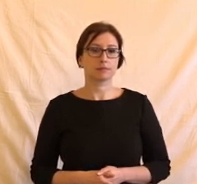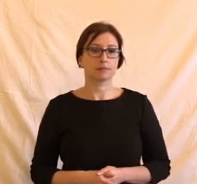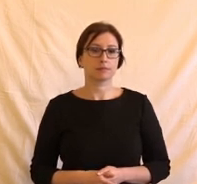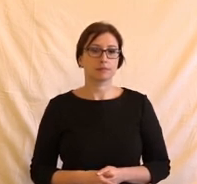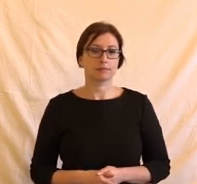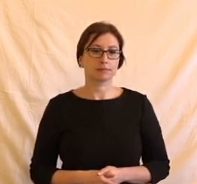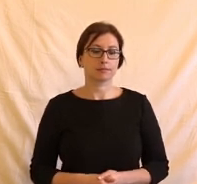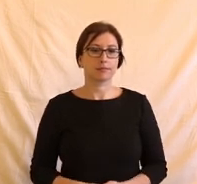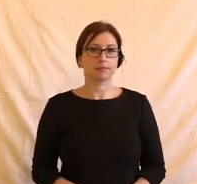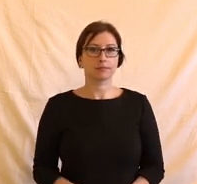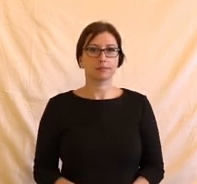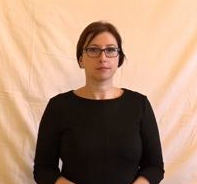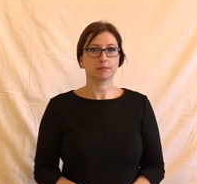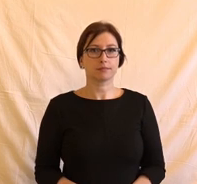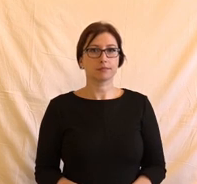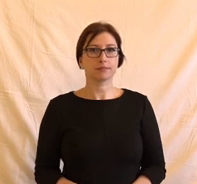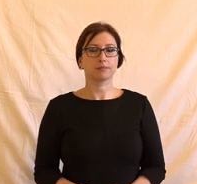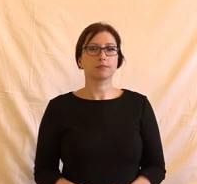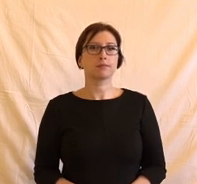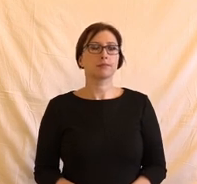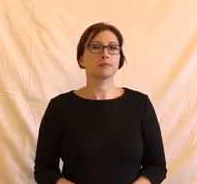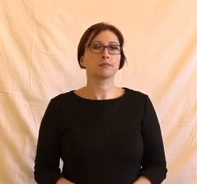it created a problem with the banks.